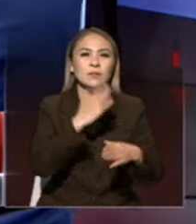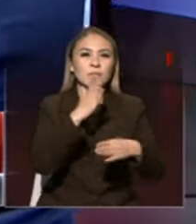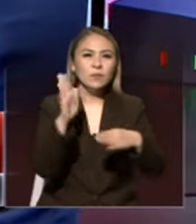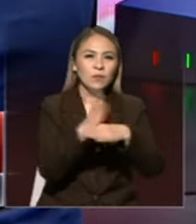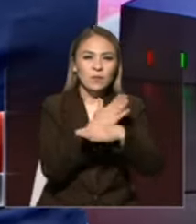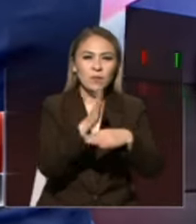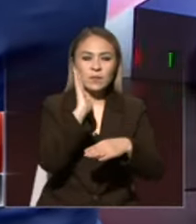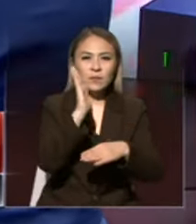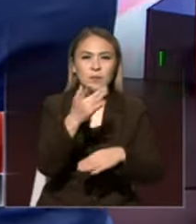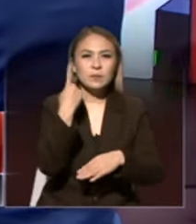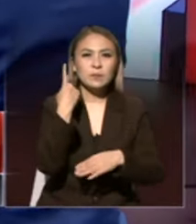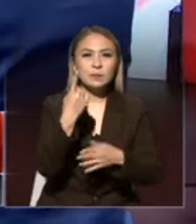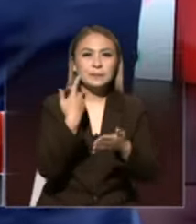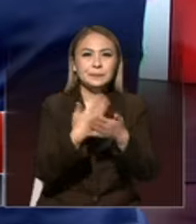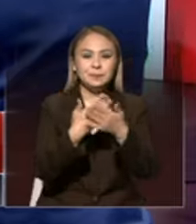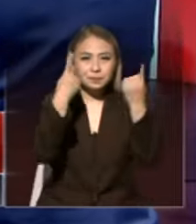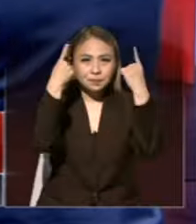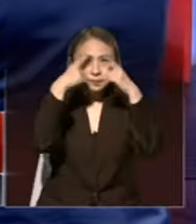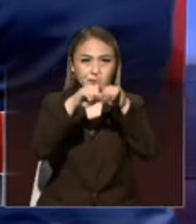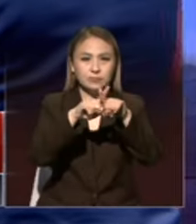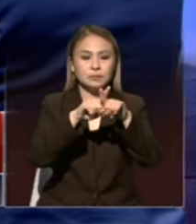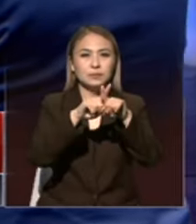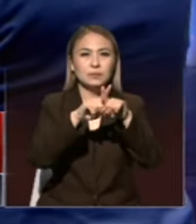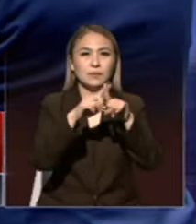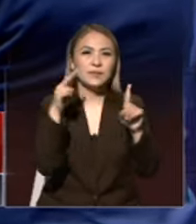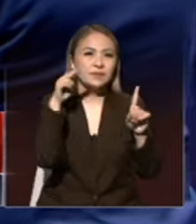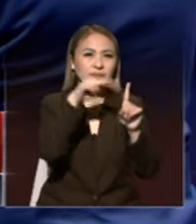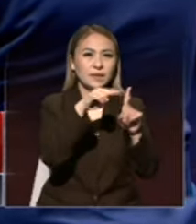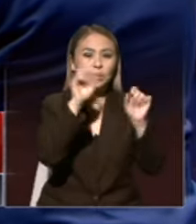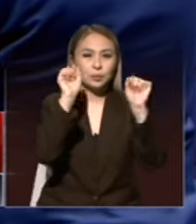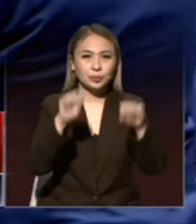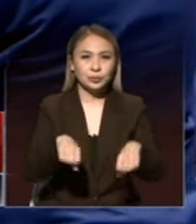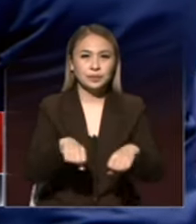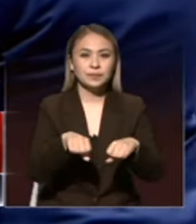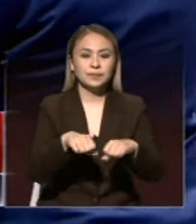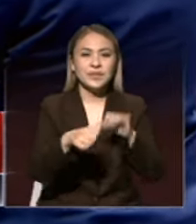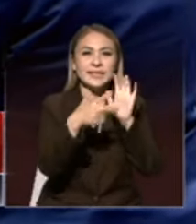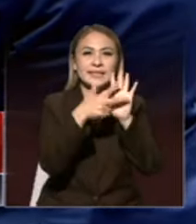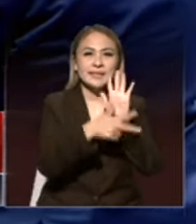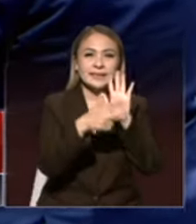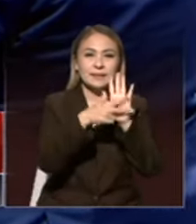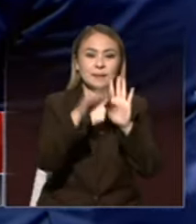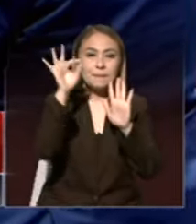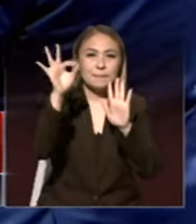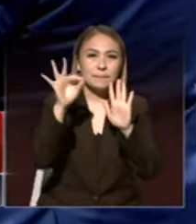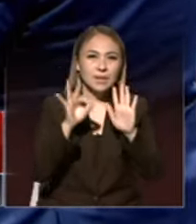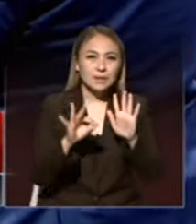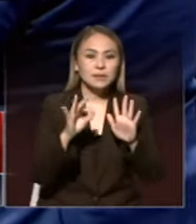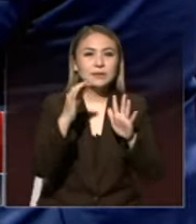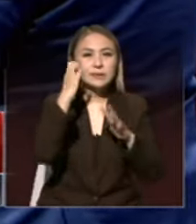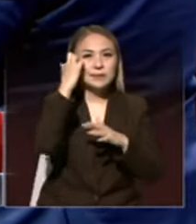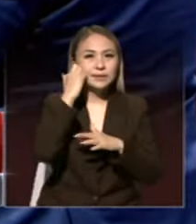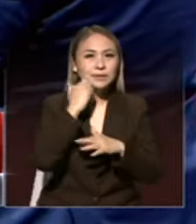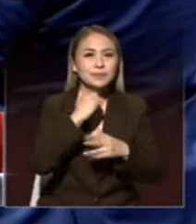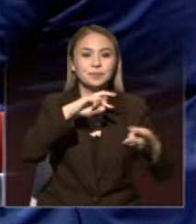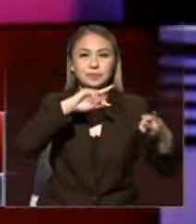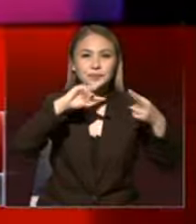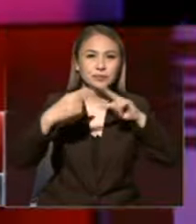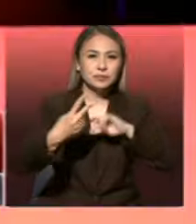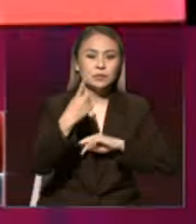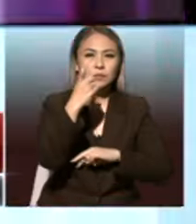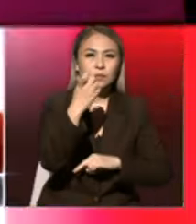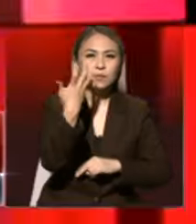сонда бір шаруаға бір екі техникадан келеді. Ал енді соның 80%-ы тозығы жеткен ғой.